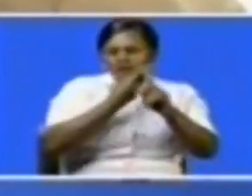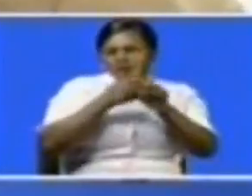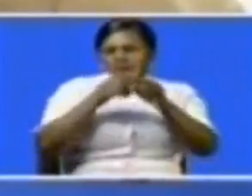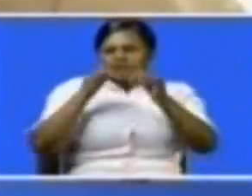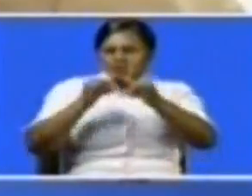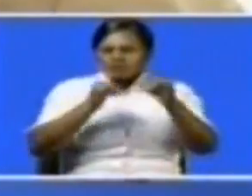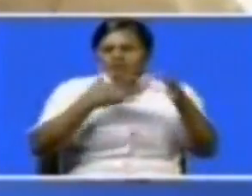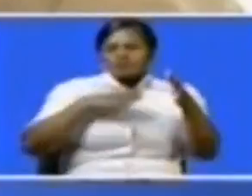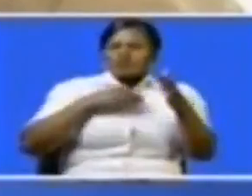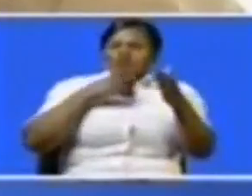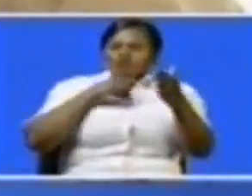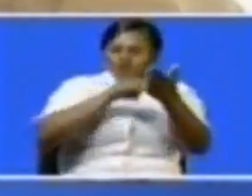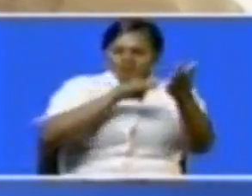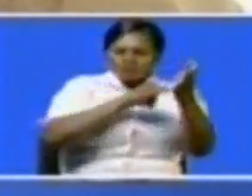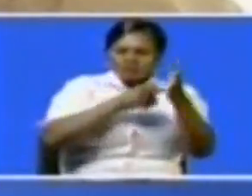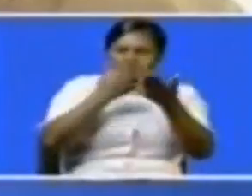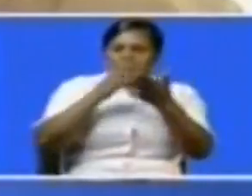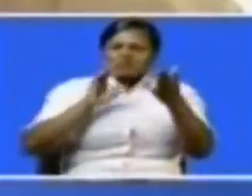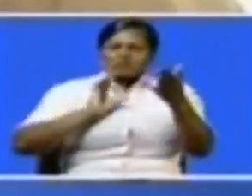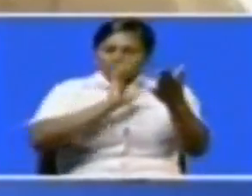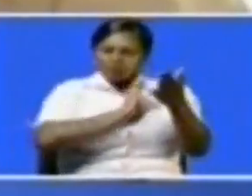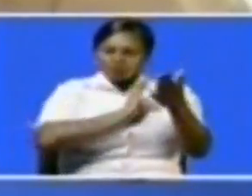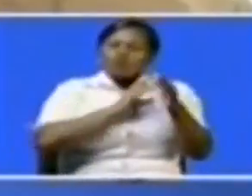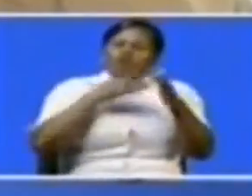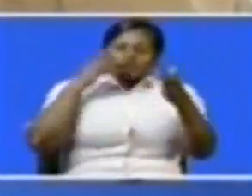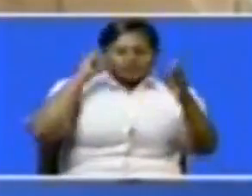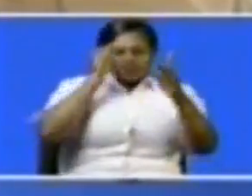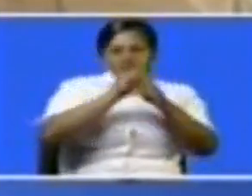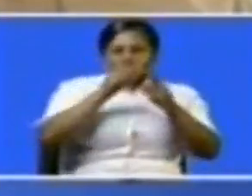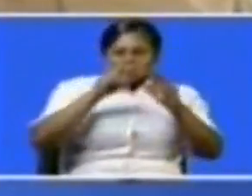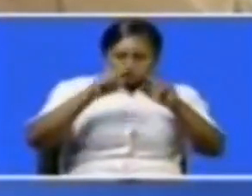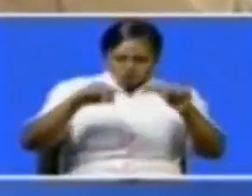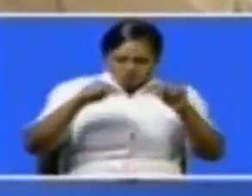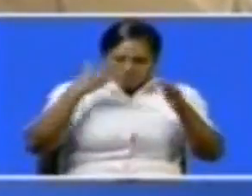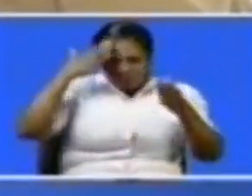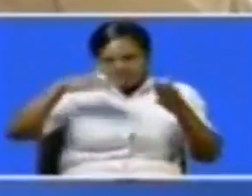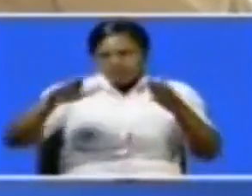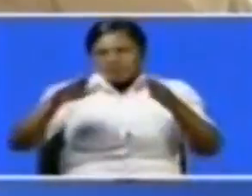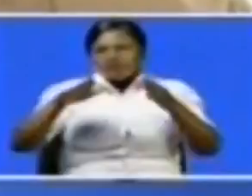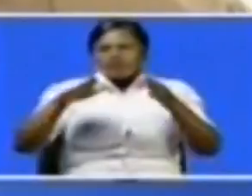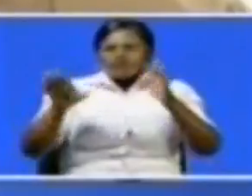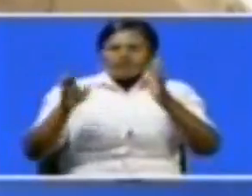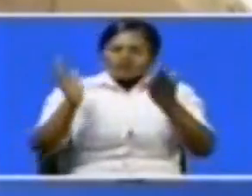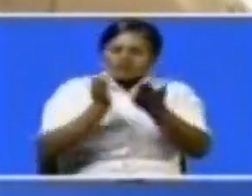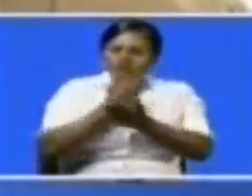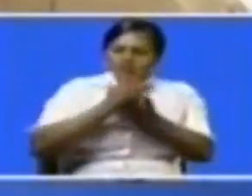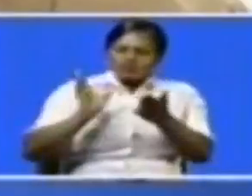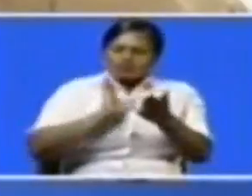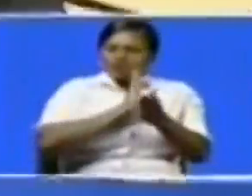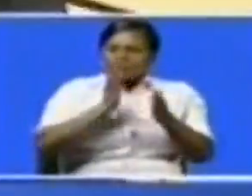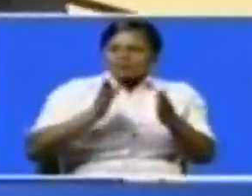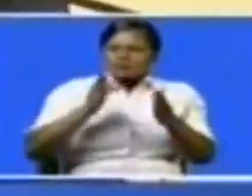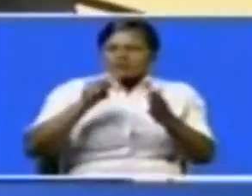have details against several commissioners and with the intention to petition parliament for the removal of the commissioners